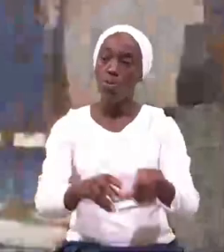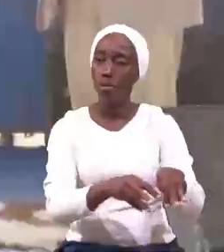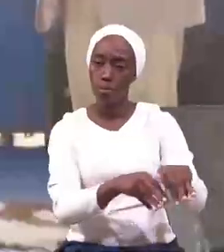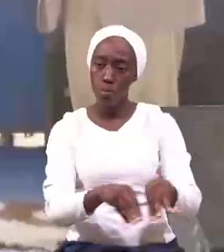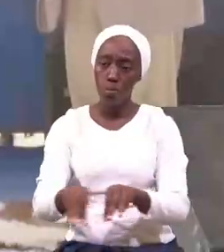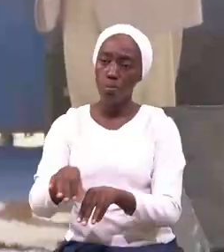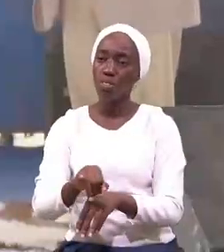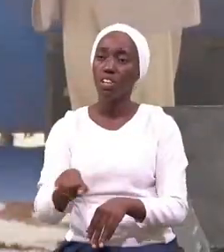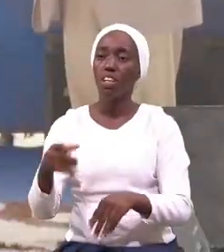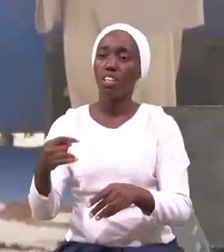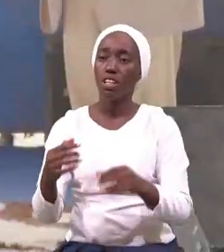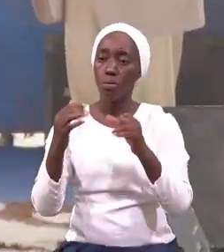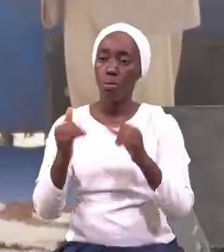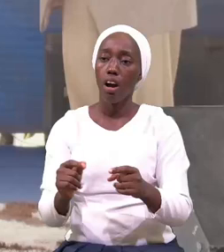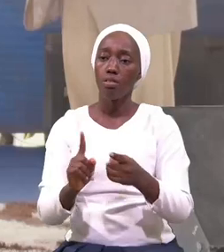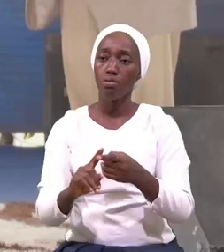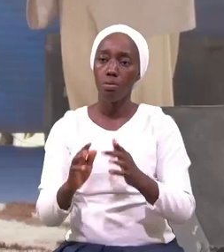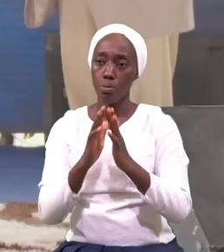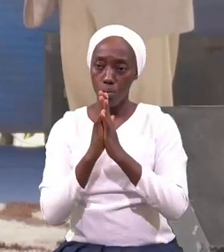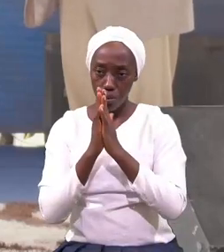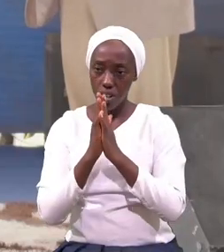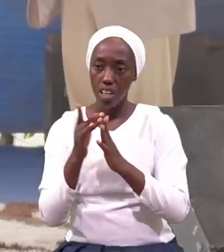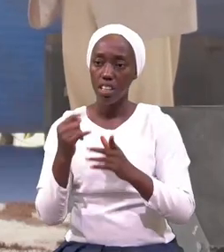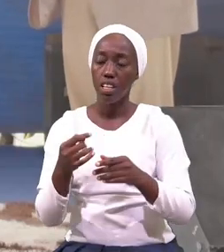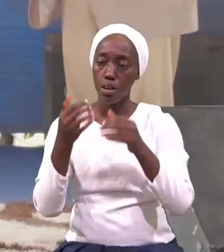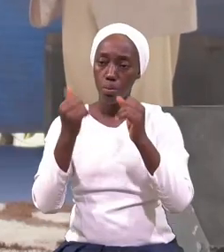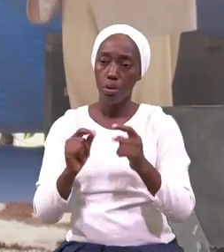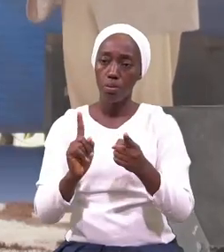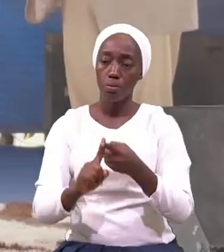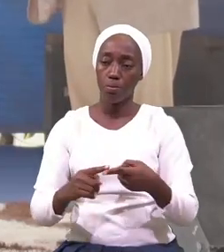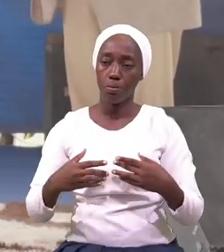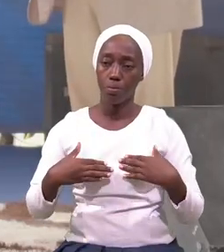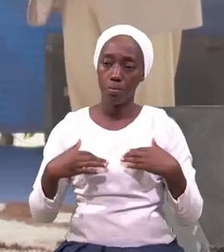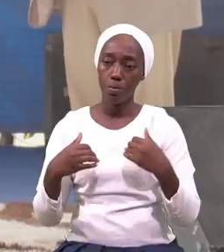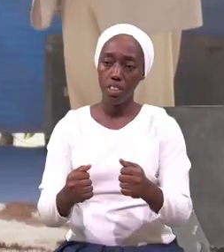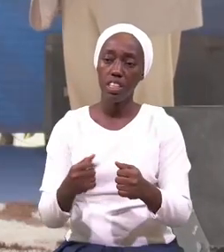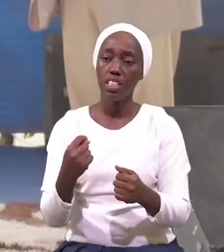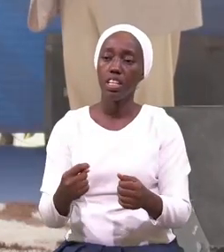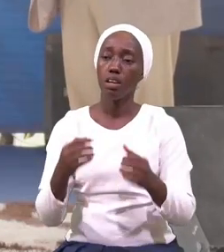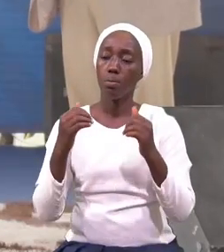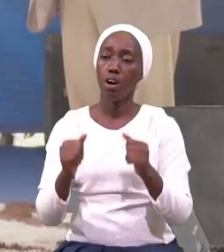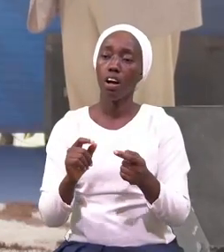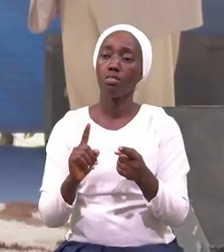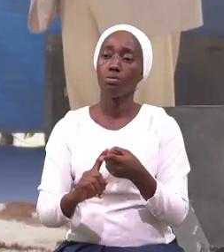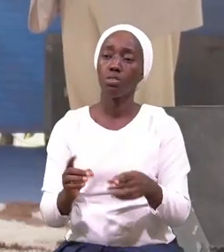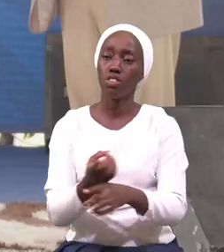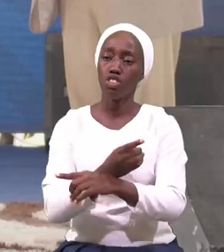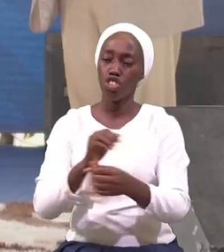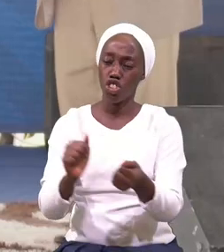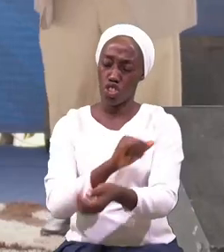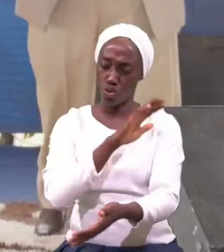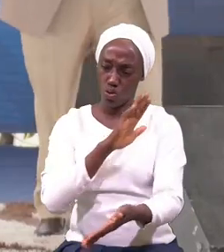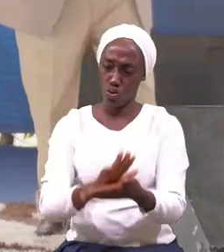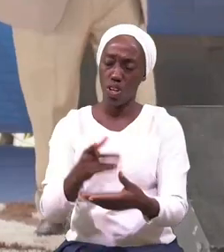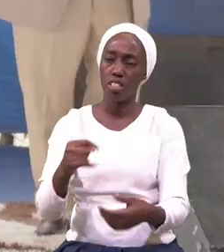avancer. La puissance pour prier. La puissance pour guérir. La puissance pour détruire les œuvres